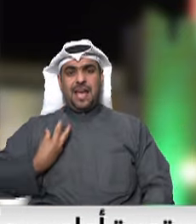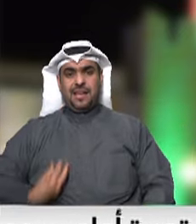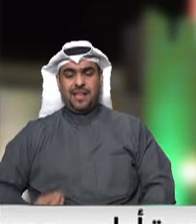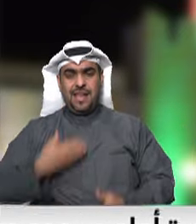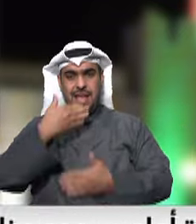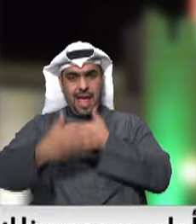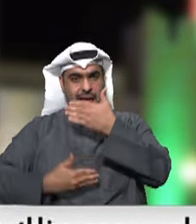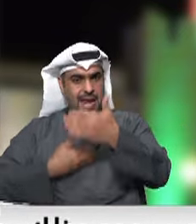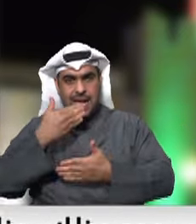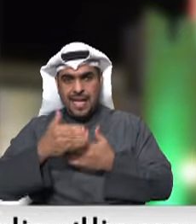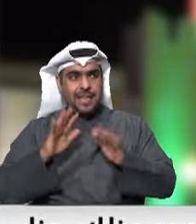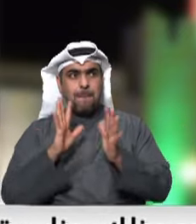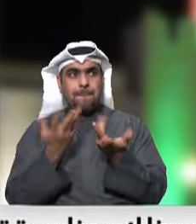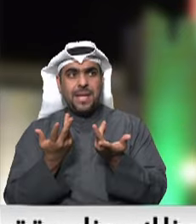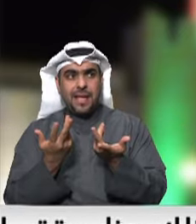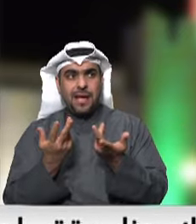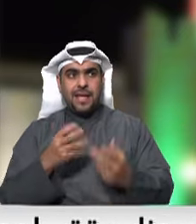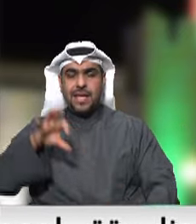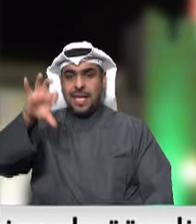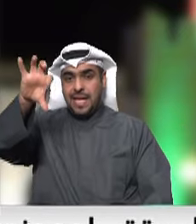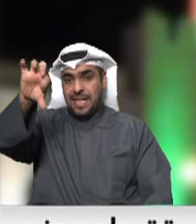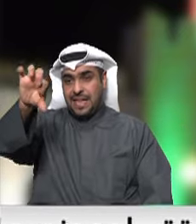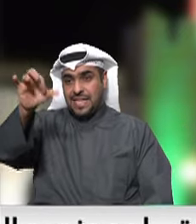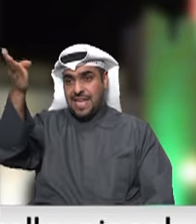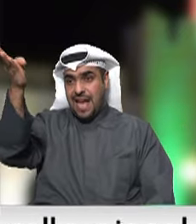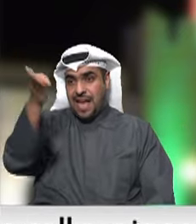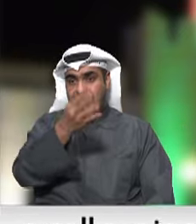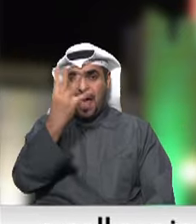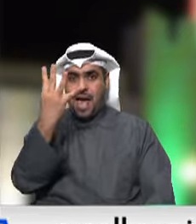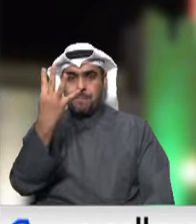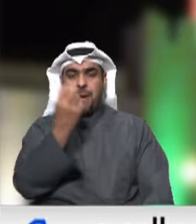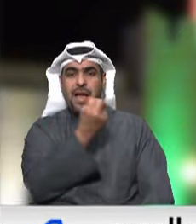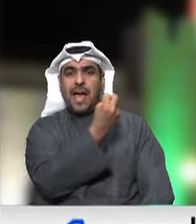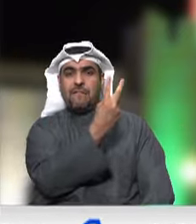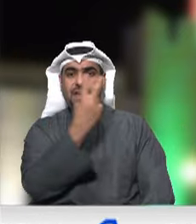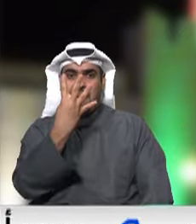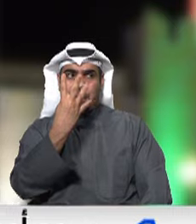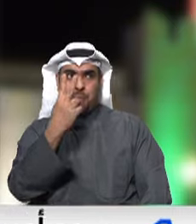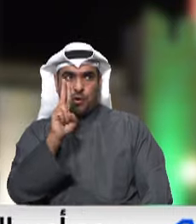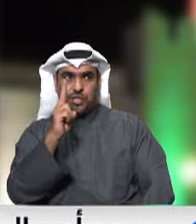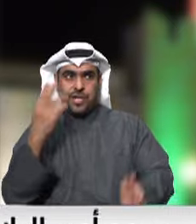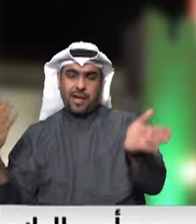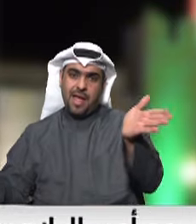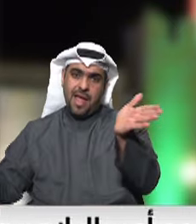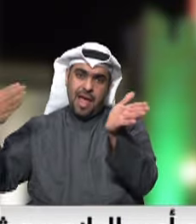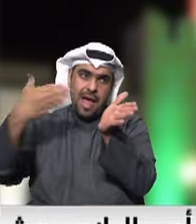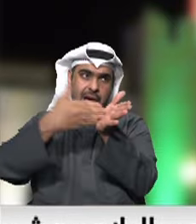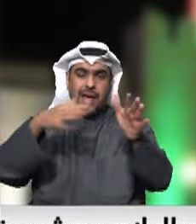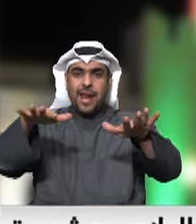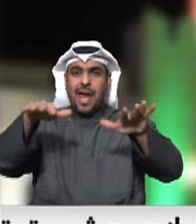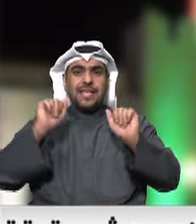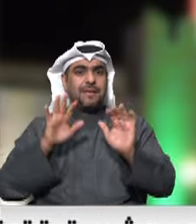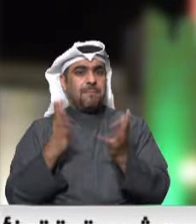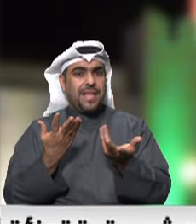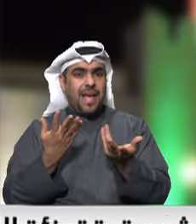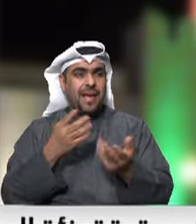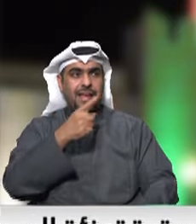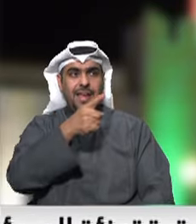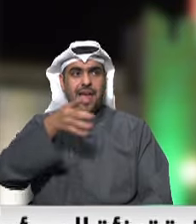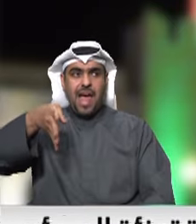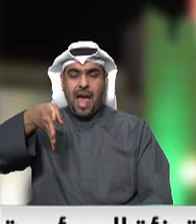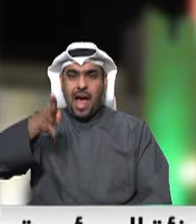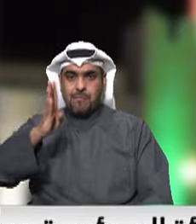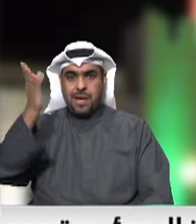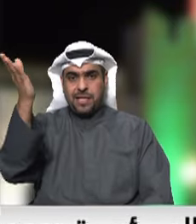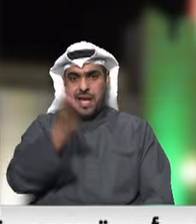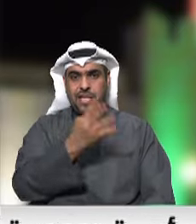والمؤسسات العامه اعتبارا من يوم الثلاثاء الموافق التاسع من ابريل 2024 وذلك بمناسبه